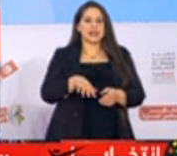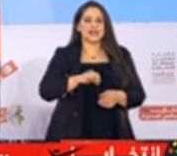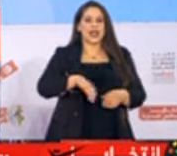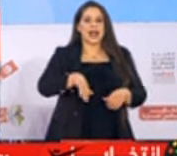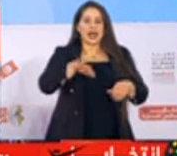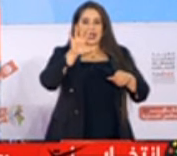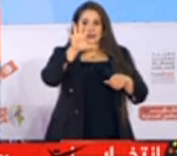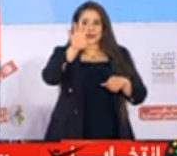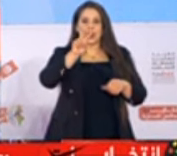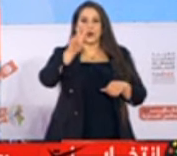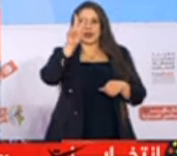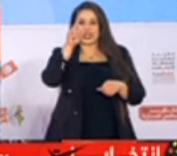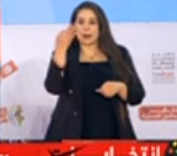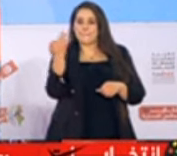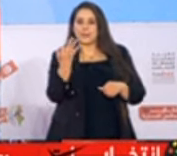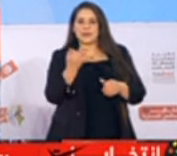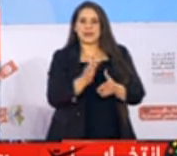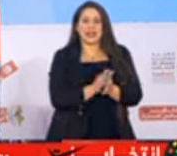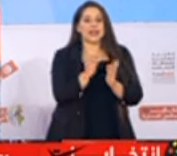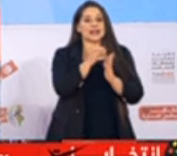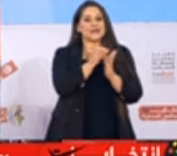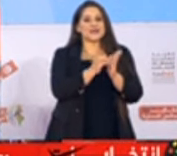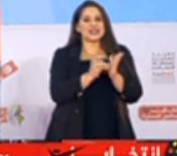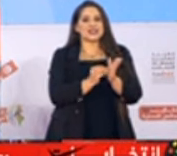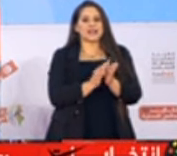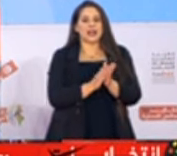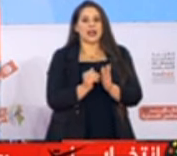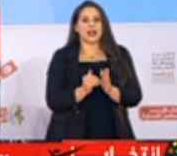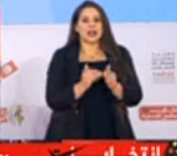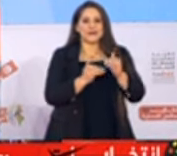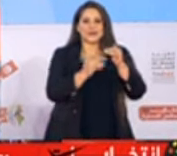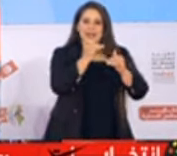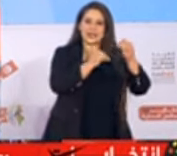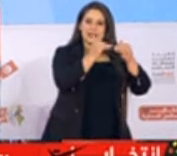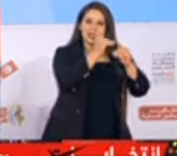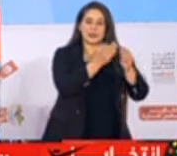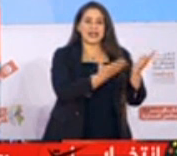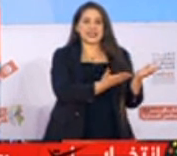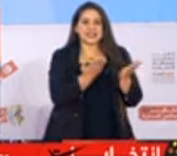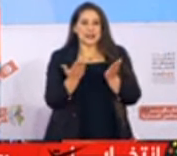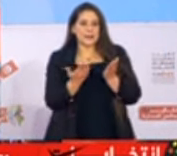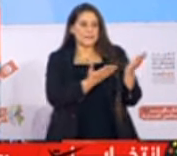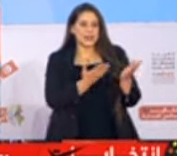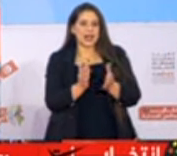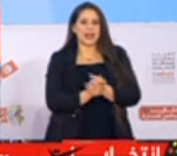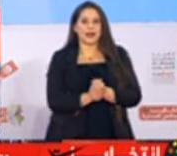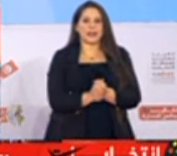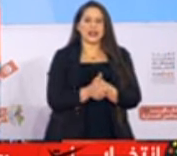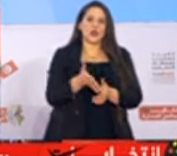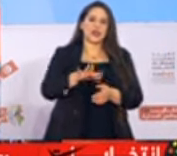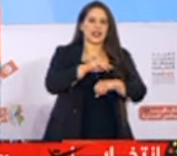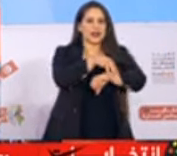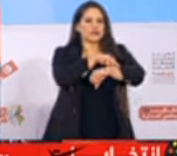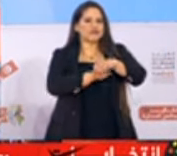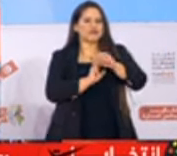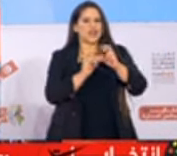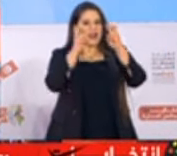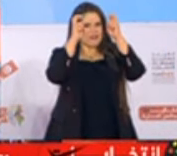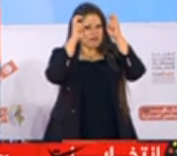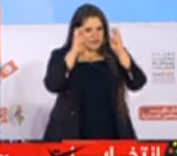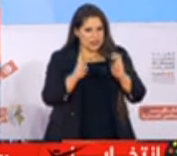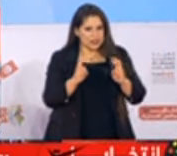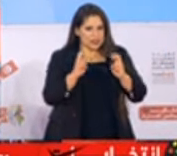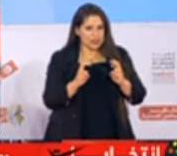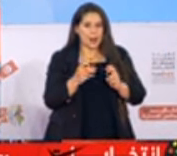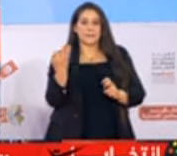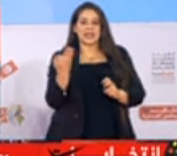بالنسبة للولايات التي تصدرت ترتيب نسب الأقبال. هناك أيضا ولايات كانت أدنى من النسبة